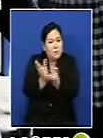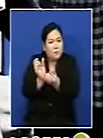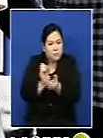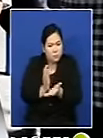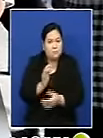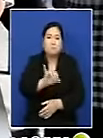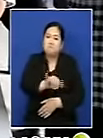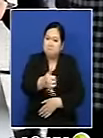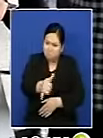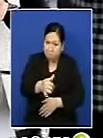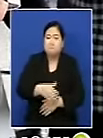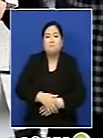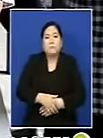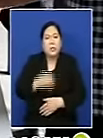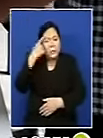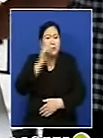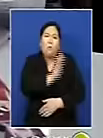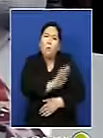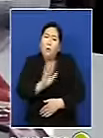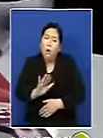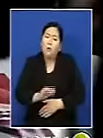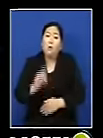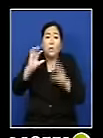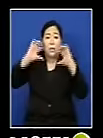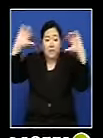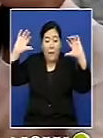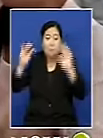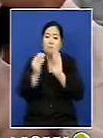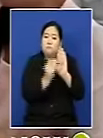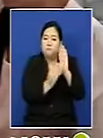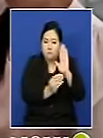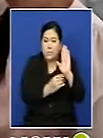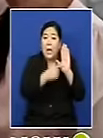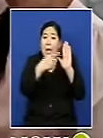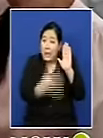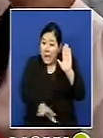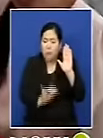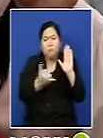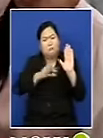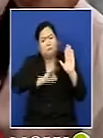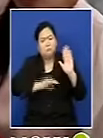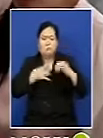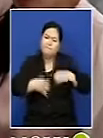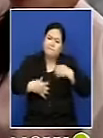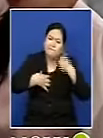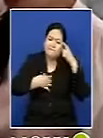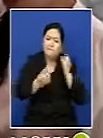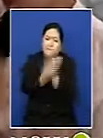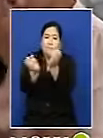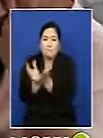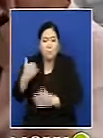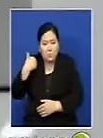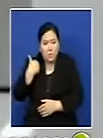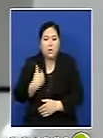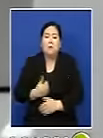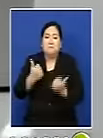พูดถึงเรื่องที่ขัดกับที่ทางการระบุไว้นะคะดังนั้นค่ะจึงต้องมีการระบุให้สั่งคุมเข้มด้วยซึ่งคุณก